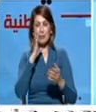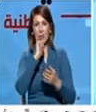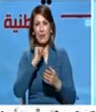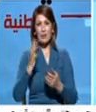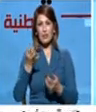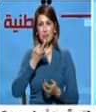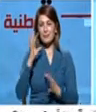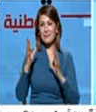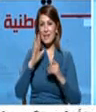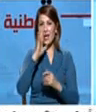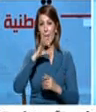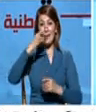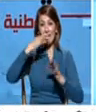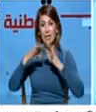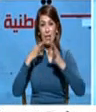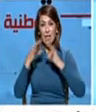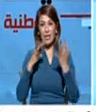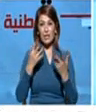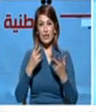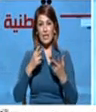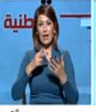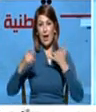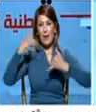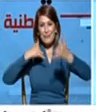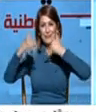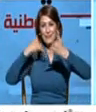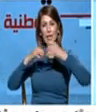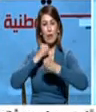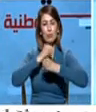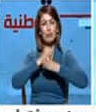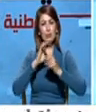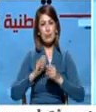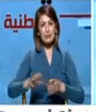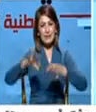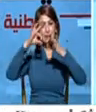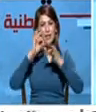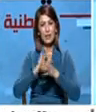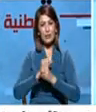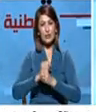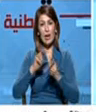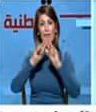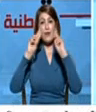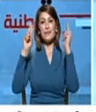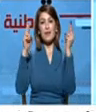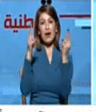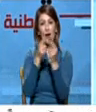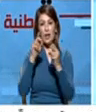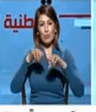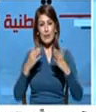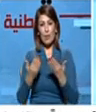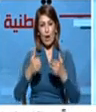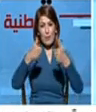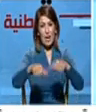نحكى على وعلى تجويد الخدمات معناها اه نعرف انه العالم كله تقريبا في حجر